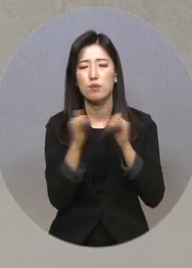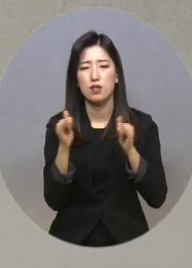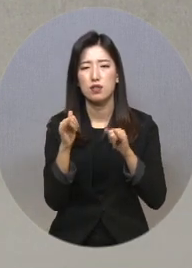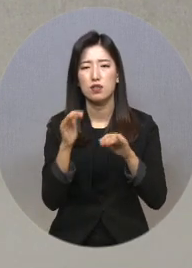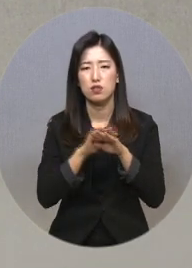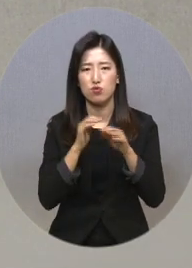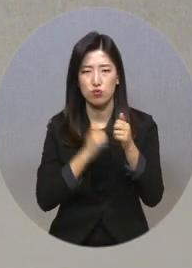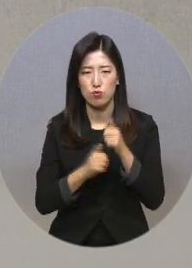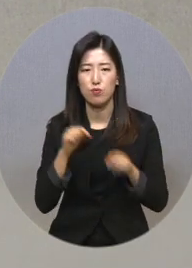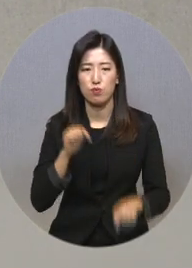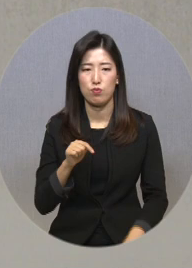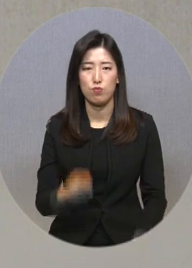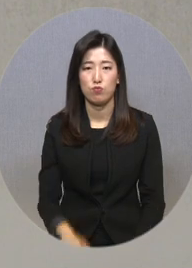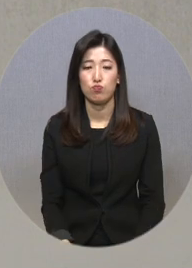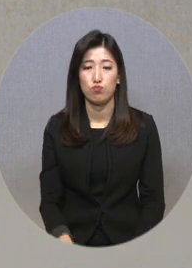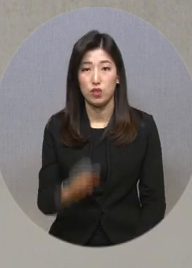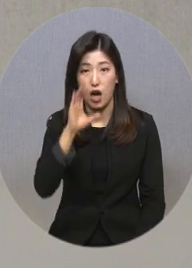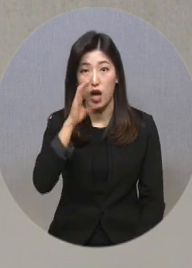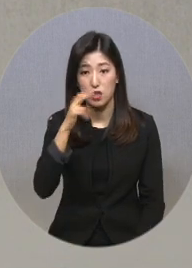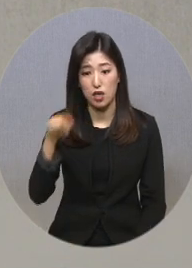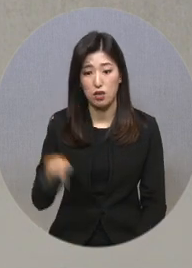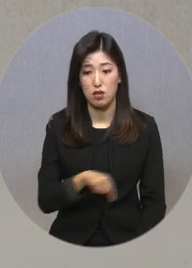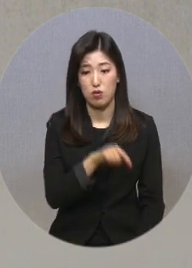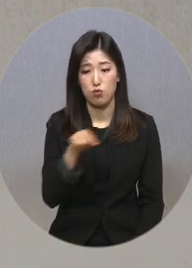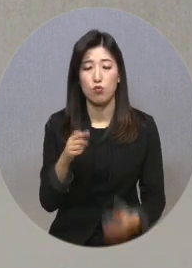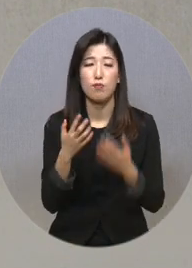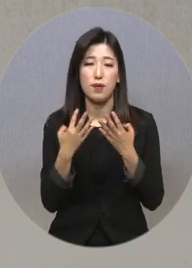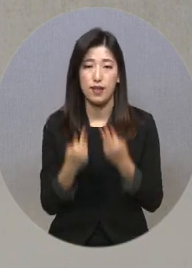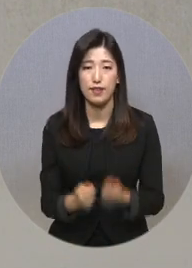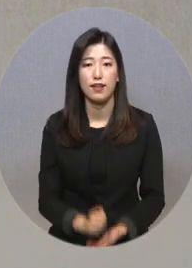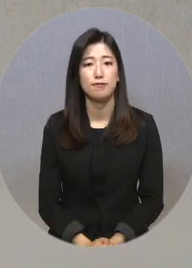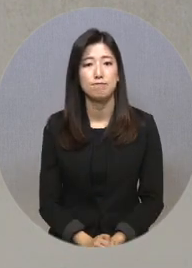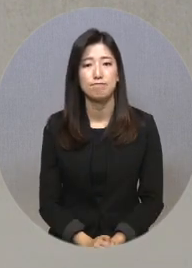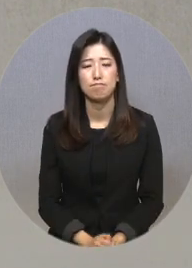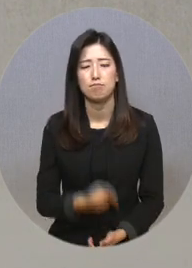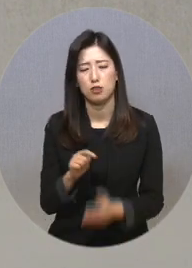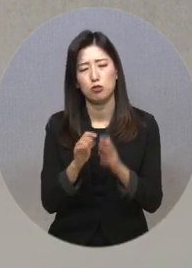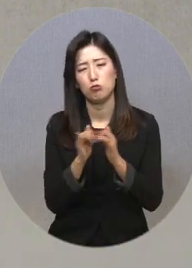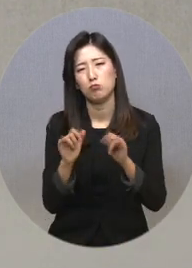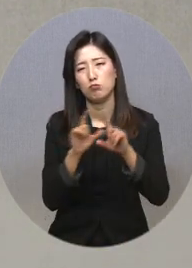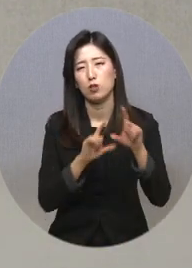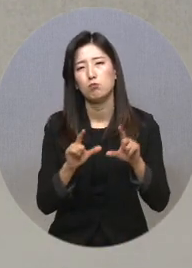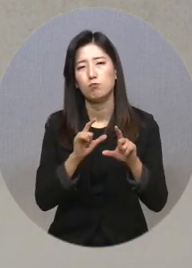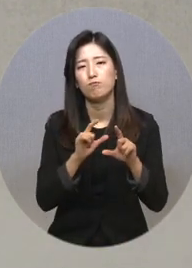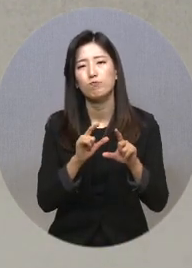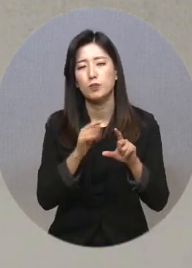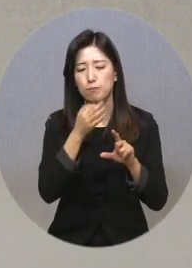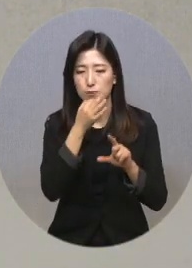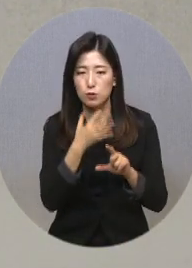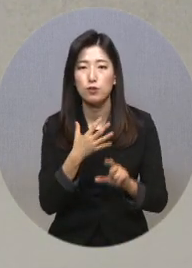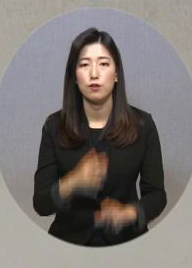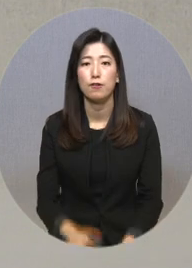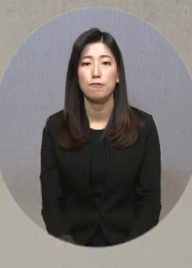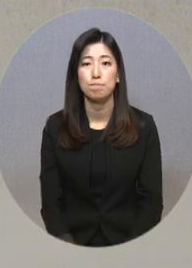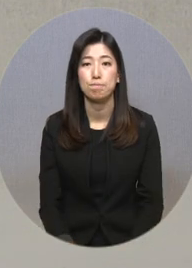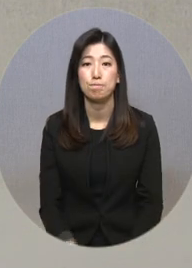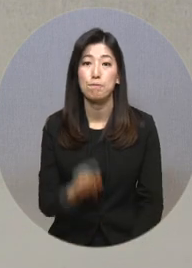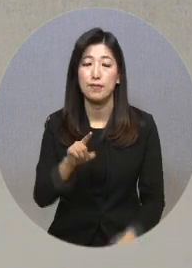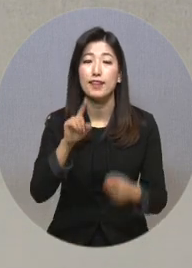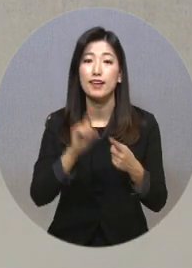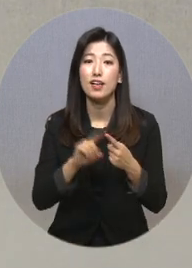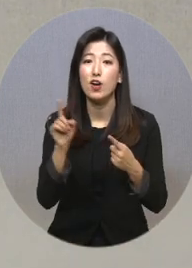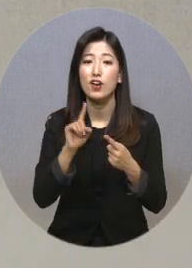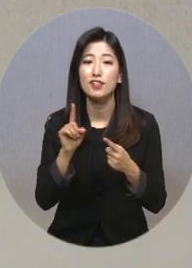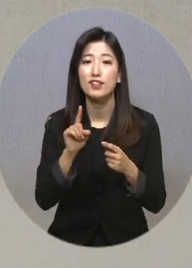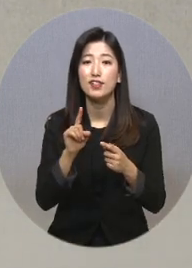아산시에도 많이 살고 있습니다. 이분들의 삶도 그리 넉넉한 삶이 아닌 걸로 알고 있습니다. 이분들에 대해서는 또한